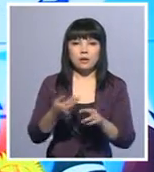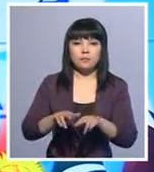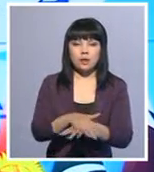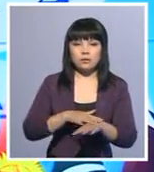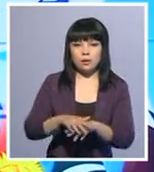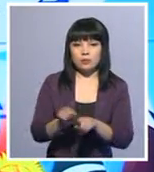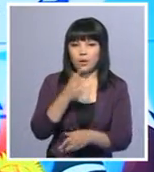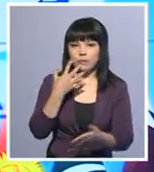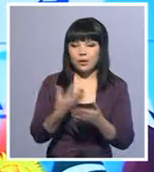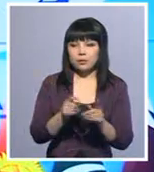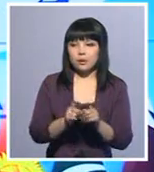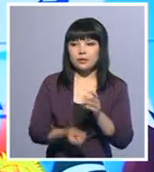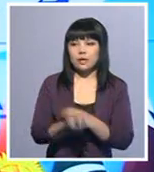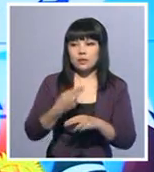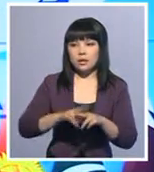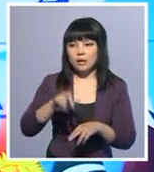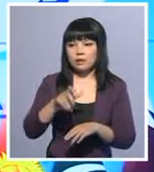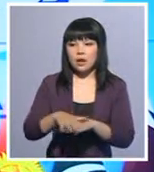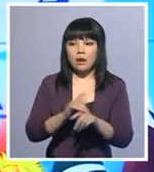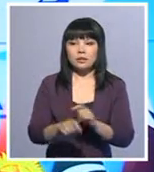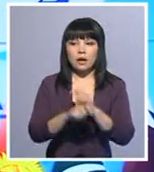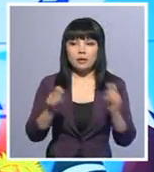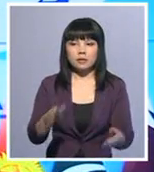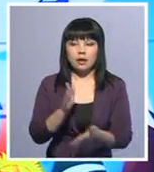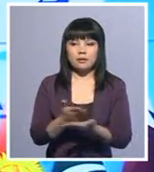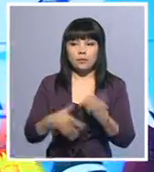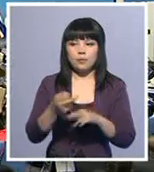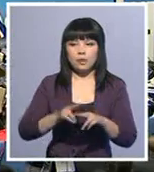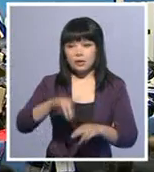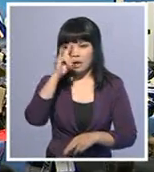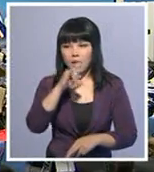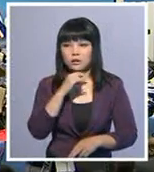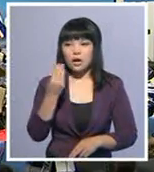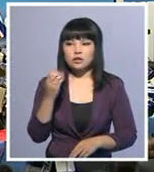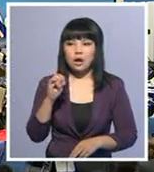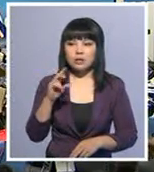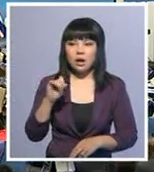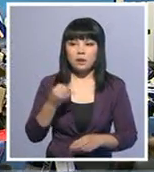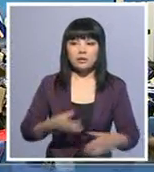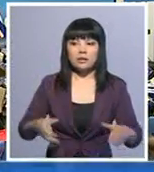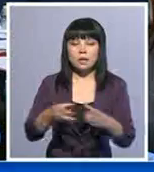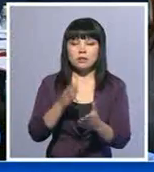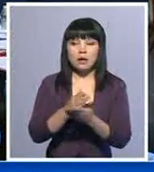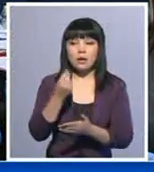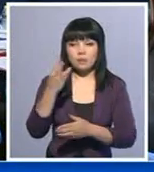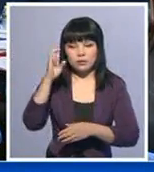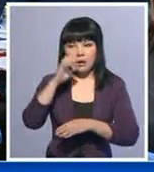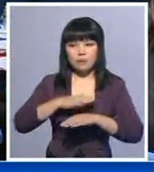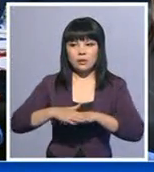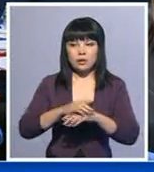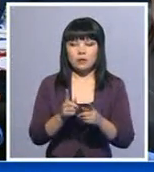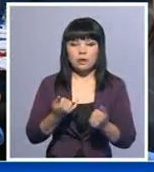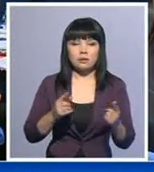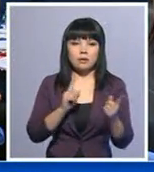өшіккен өз сақалын өртейді деген қазақ нақалымен ашылды. Қазақтың астарлы сөзін Шанхайға жиылған бірнеше мемлекеттің басшылары мен саясаткерлері